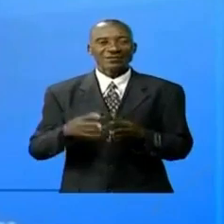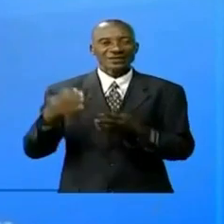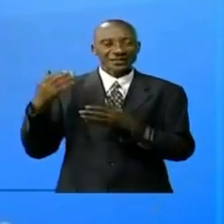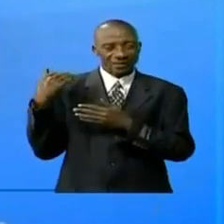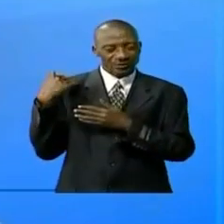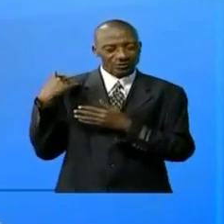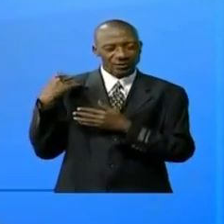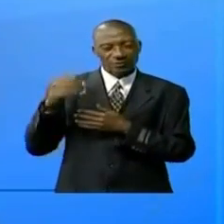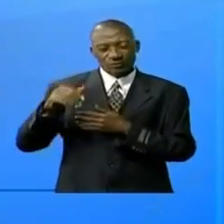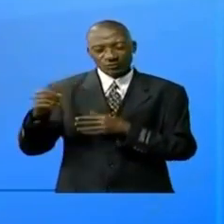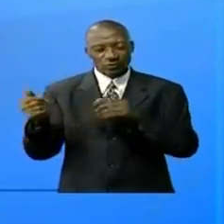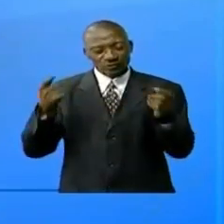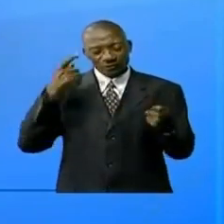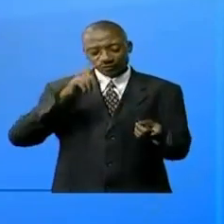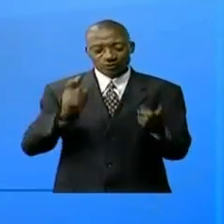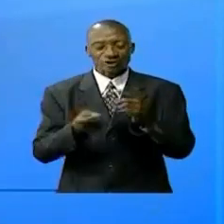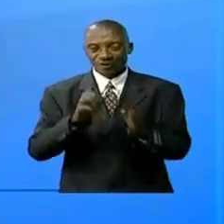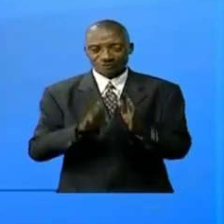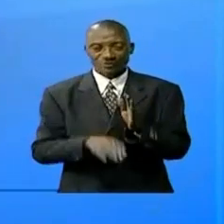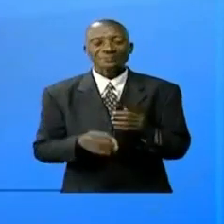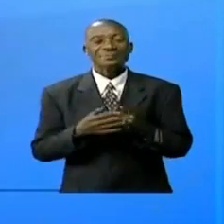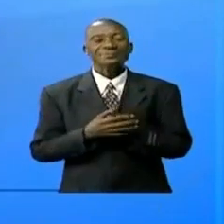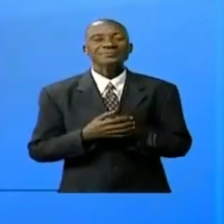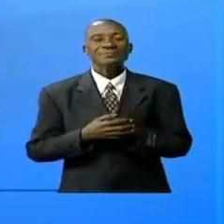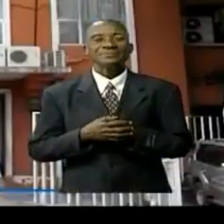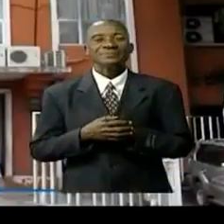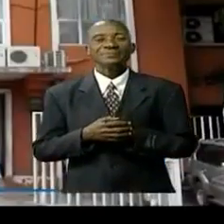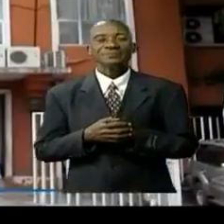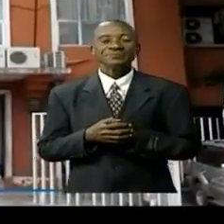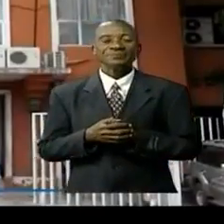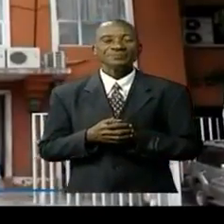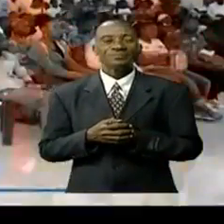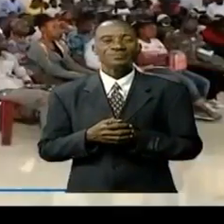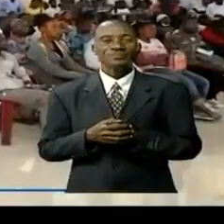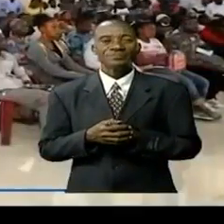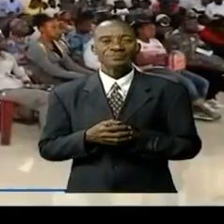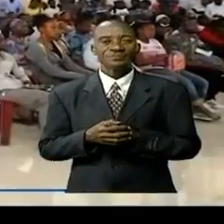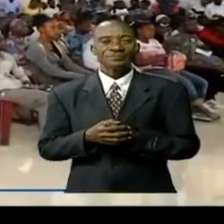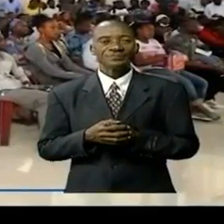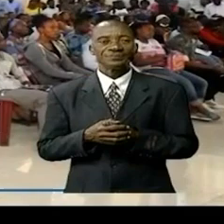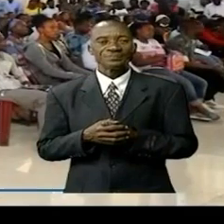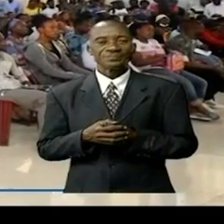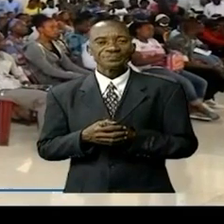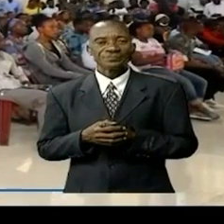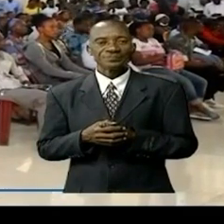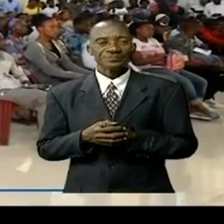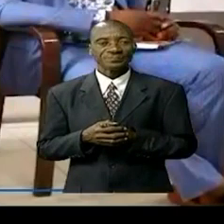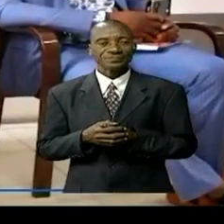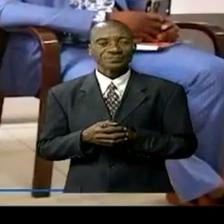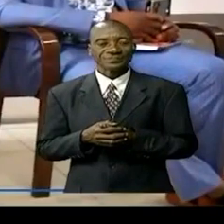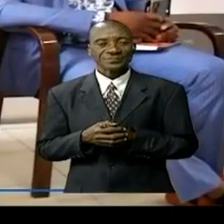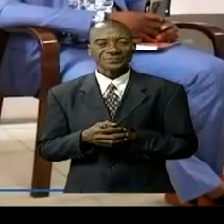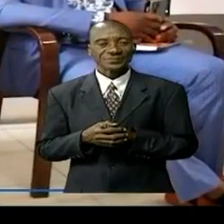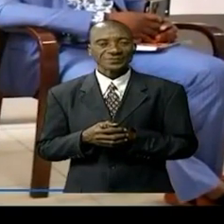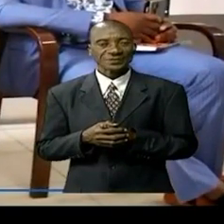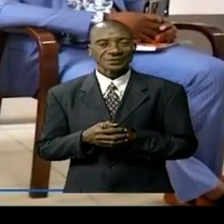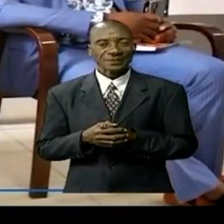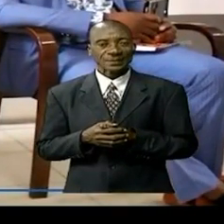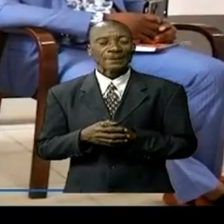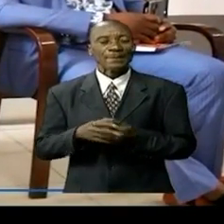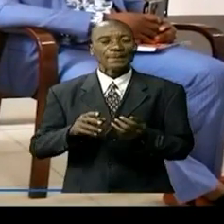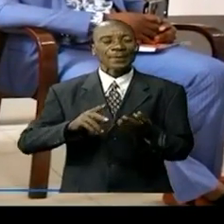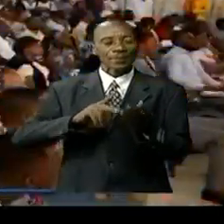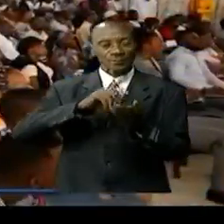changement. Anastasie Doumbou, Oscar Mbal, reportage. Les projets Tufayulu, Pamoja, Attendez,